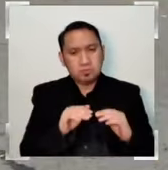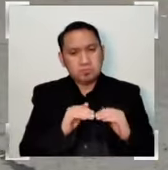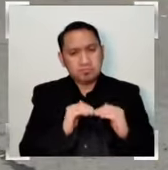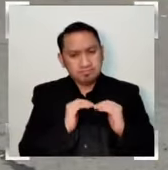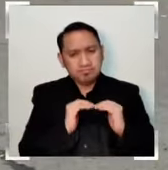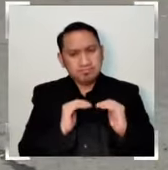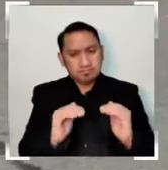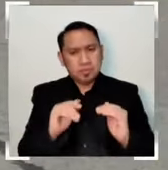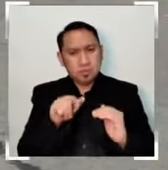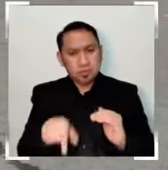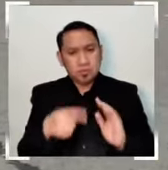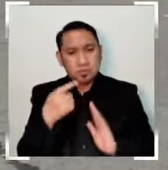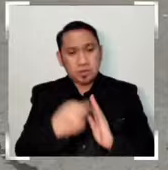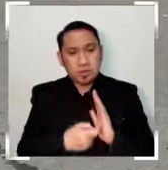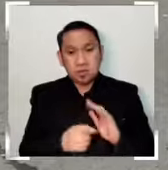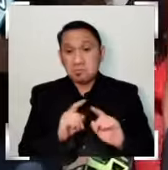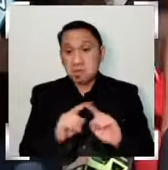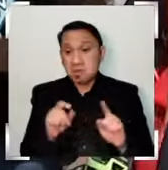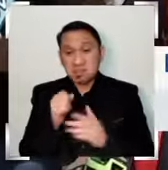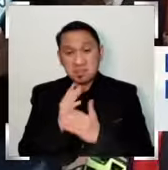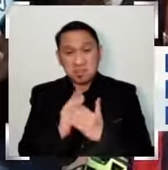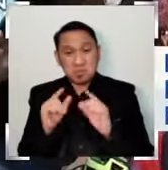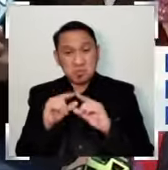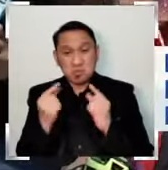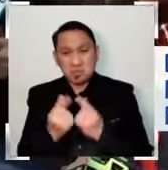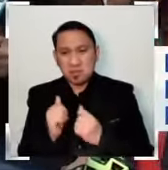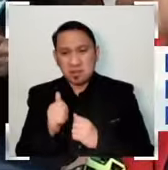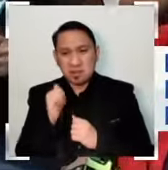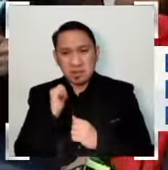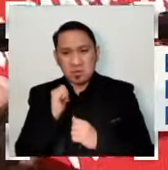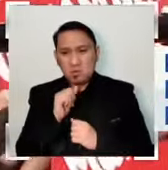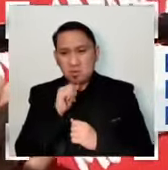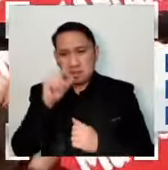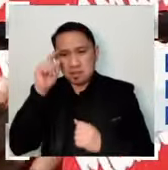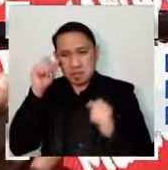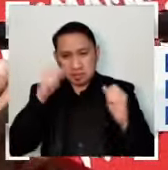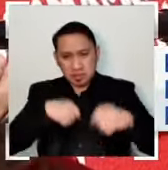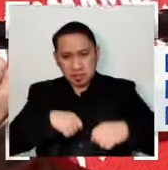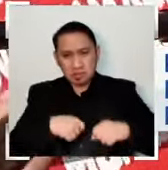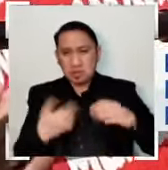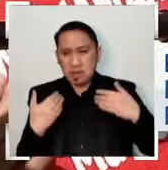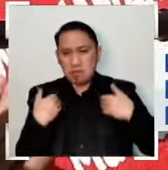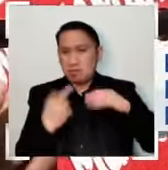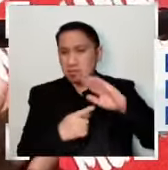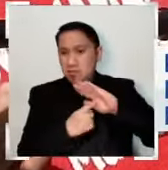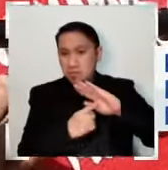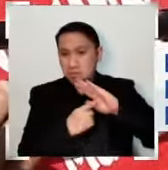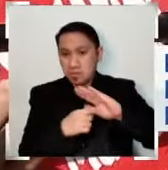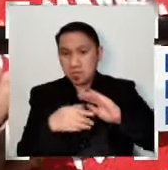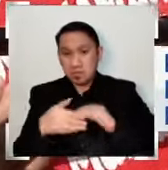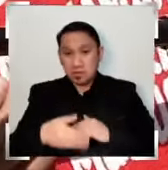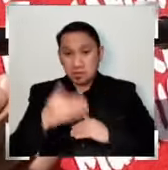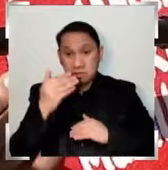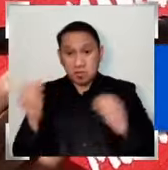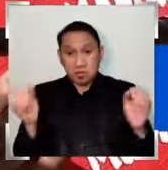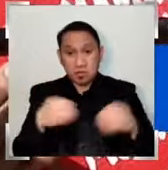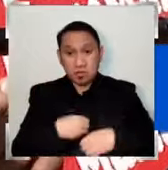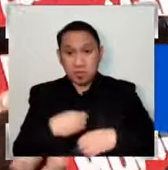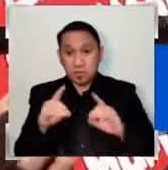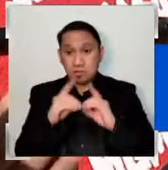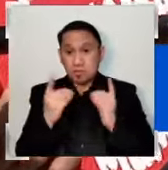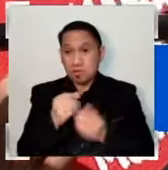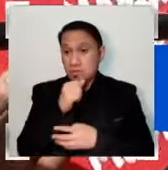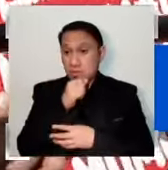Pero hindi ang ilang grupo na nagkilos protesta sa tanggapan ng DA kanina. Hindi po totoo na kapag dumating